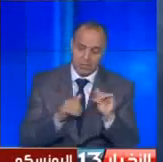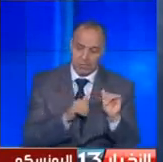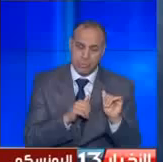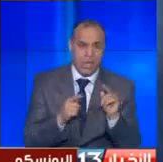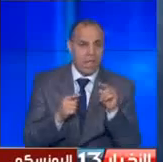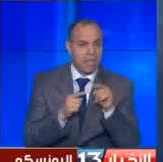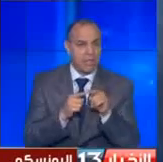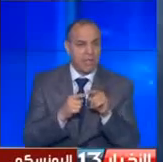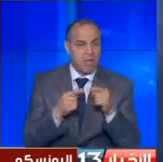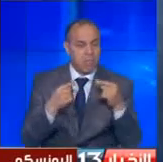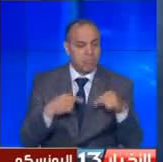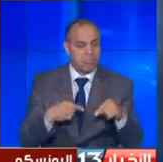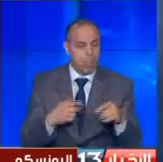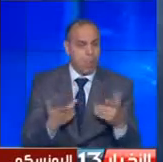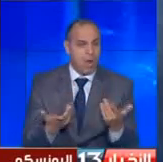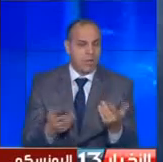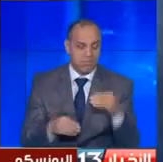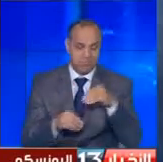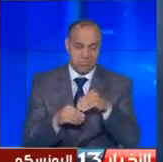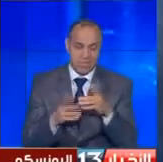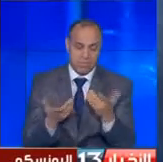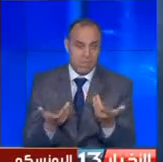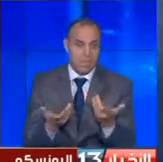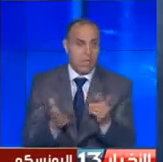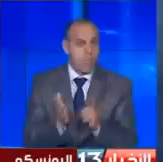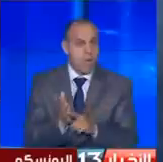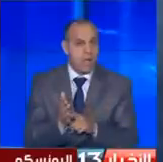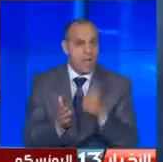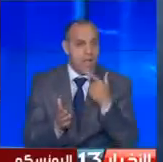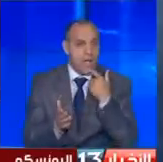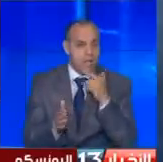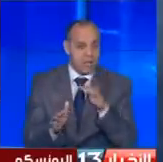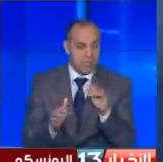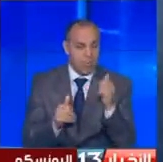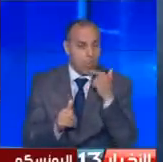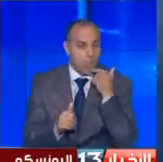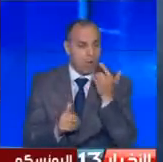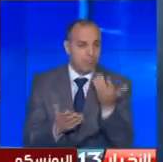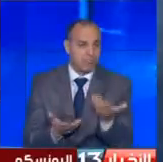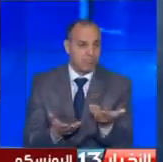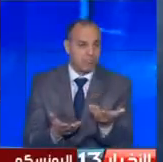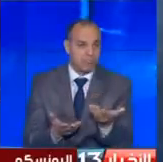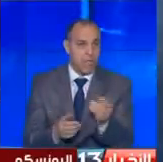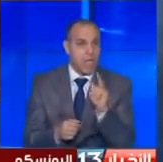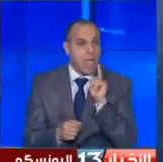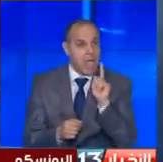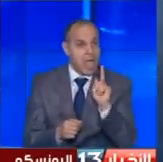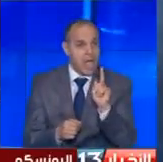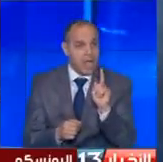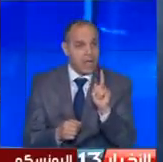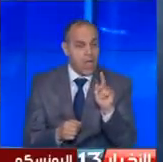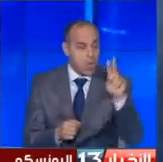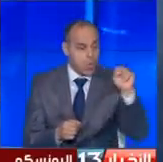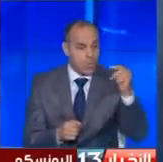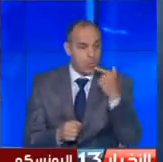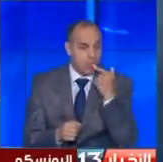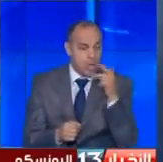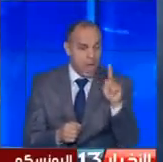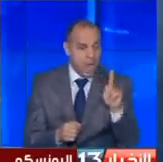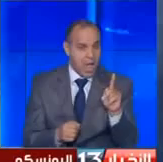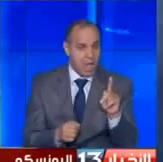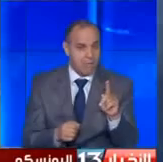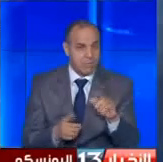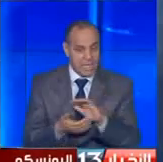يستهدف التعددية صلبها، مؤكدة أن هذا الانسحاب مؤسف جدا باعتبار حرص اليونسكو على دعم التعليم من